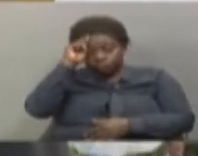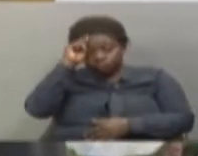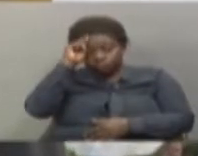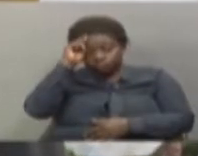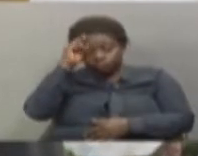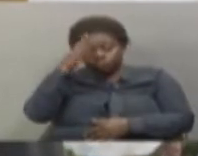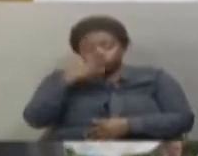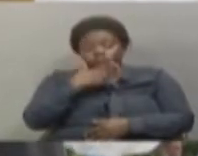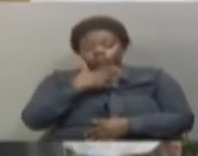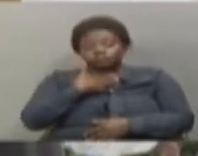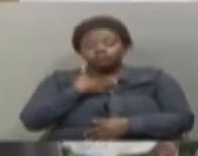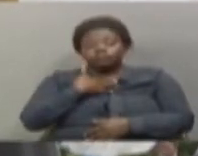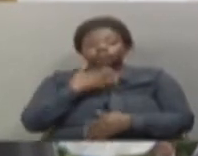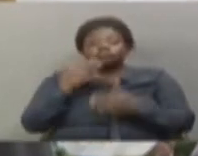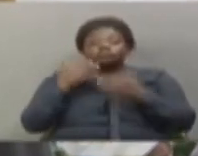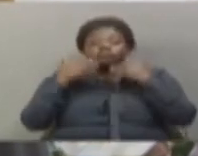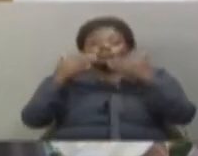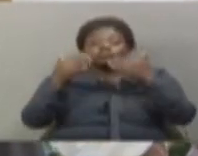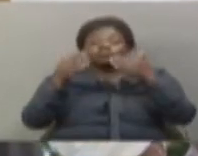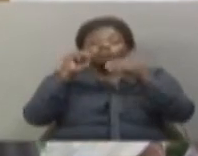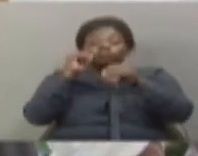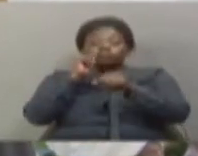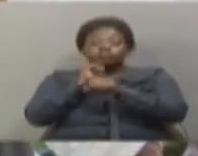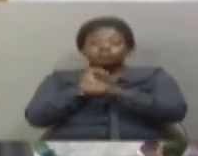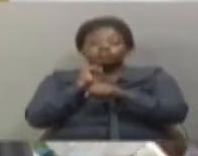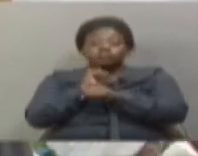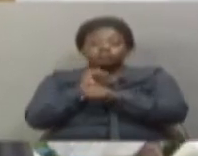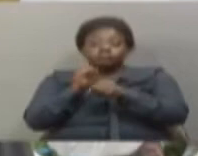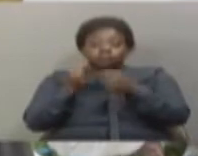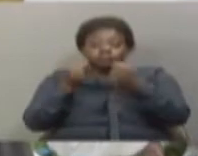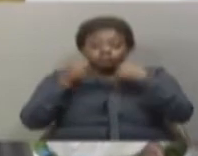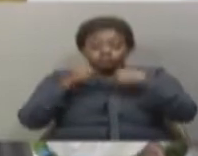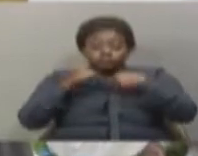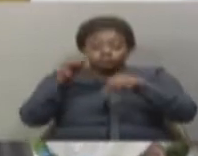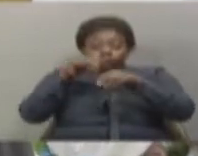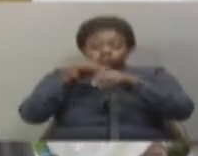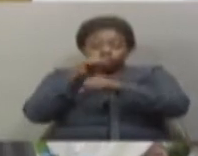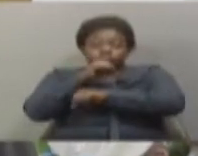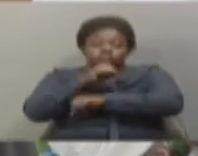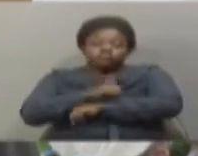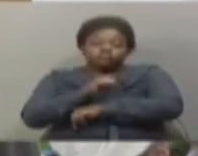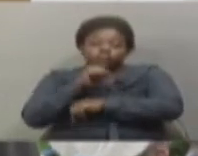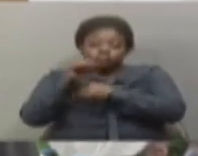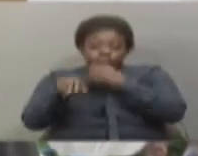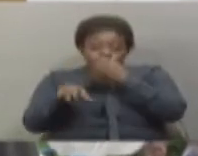twagala okwebaza omulimu okukolebwa mu ssomero lino.